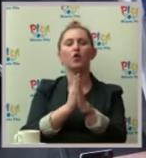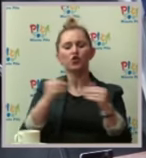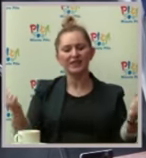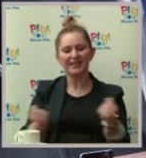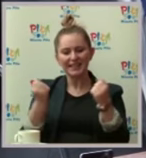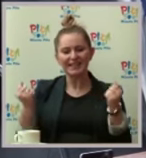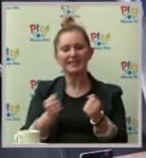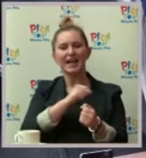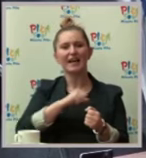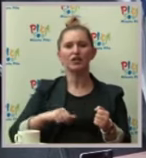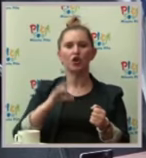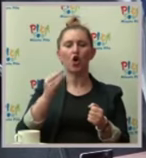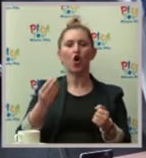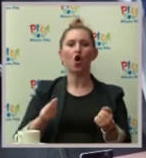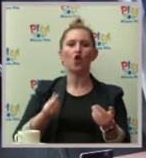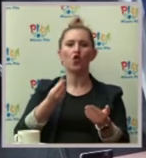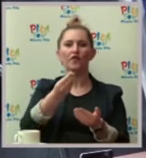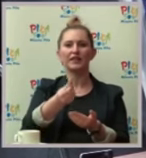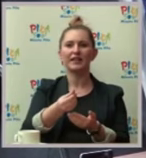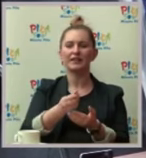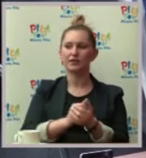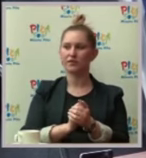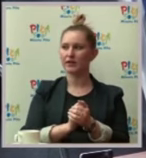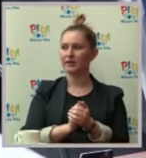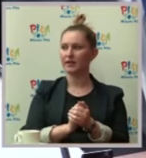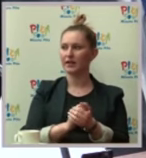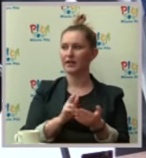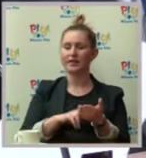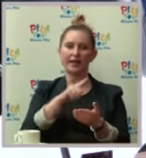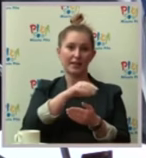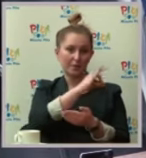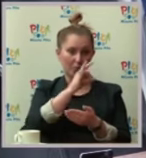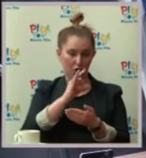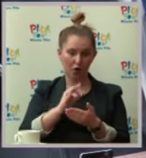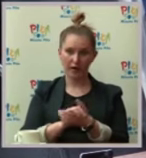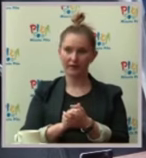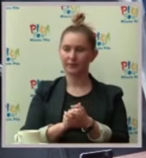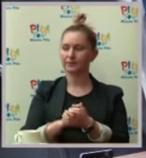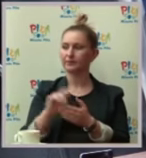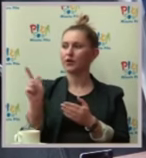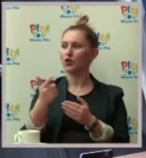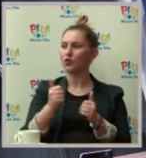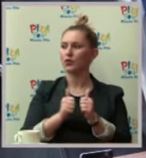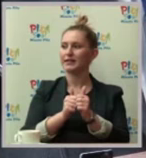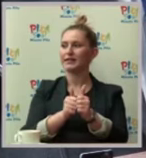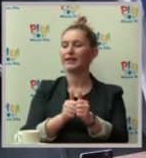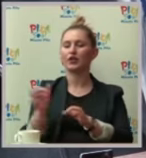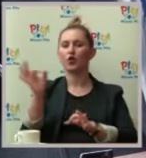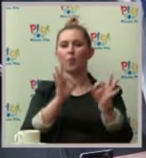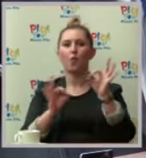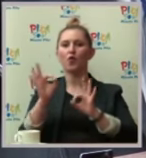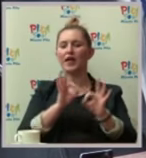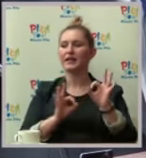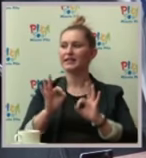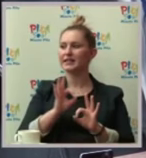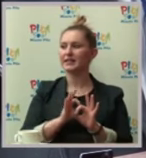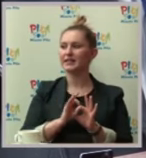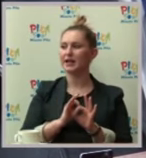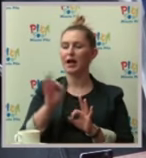zewnętrzne tego projektu i tego zadania. Wprowadzamy również zadanie związane z modernizacją i w